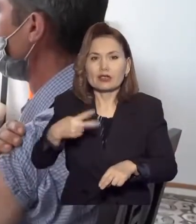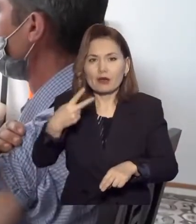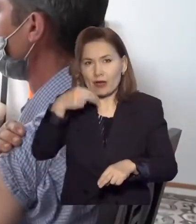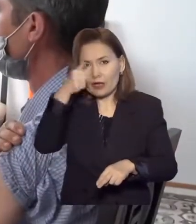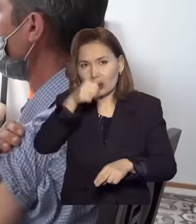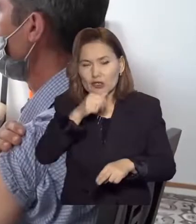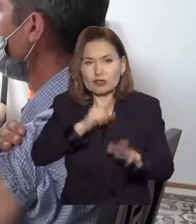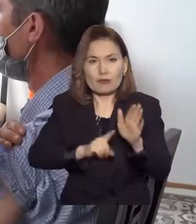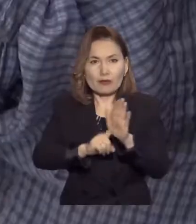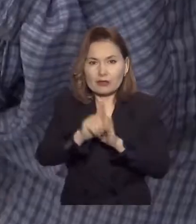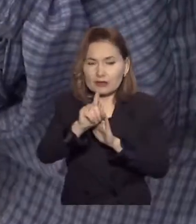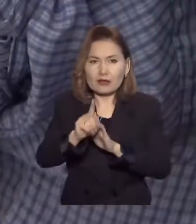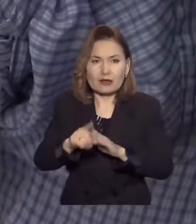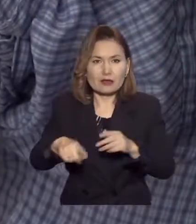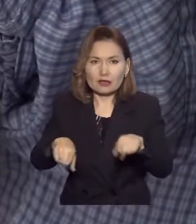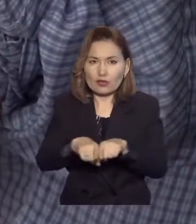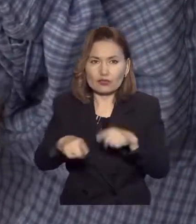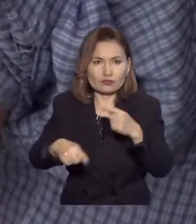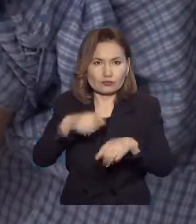тіркелген жоқ.